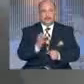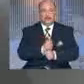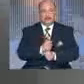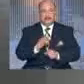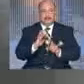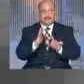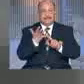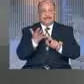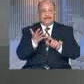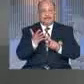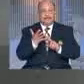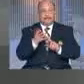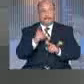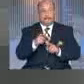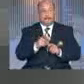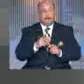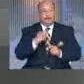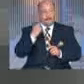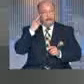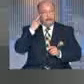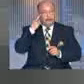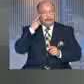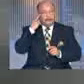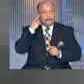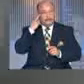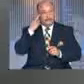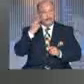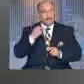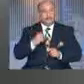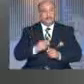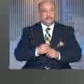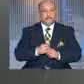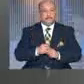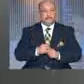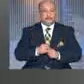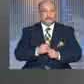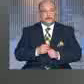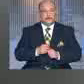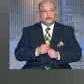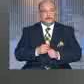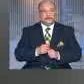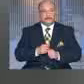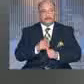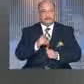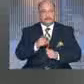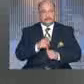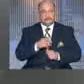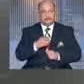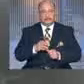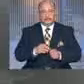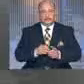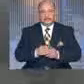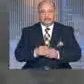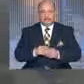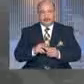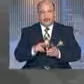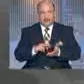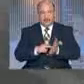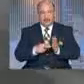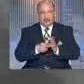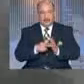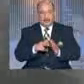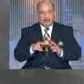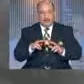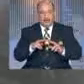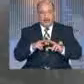تاخذ الماء المسخ تصنع منه كورون الكتريك وتستعمل الديشي الموجودين في الماء باش تصنع منه دي برودوي جديدة